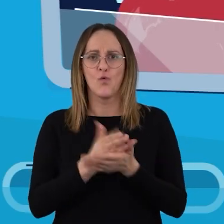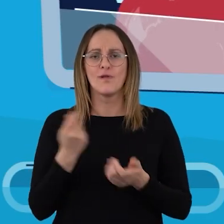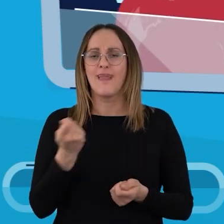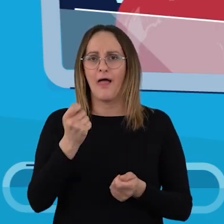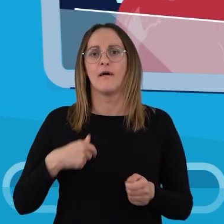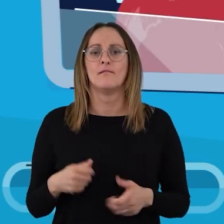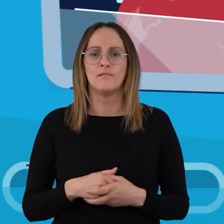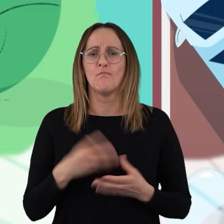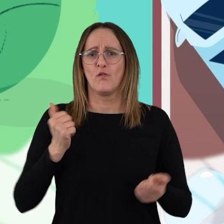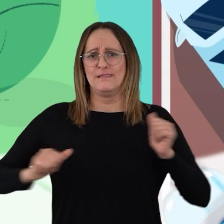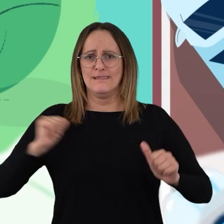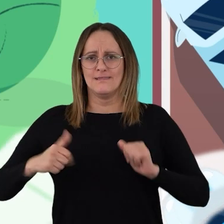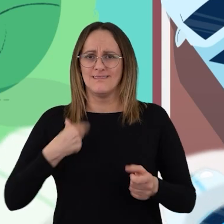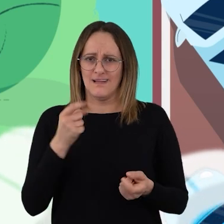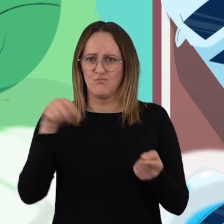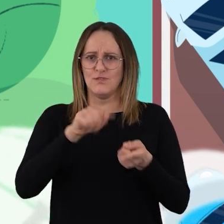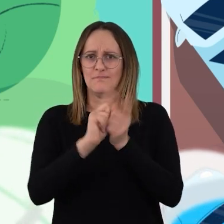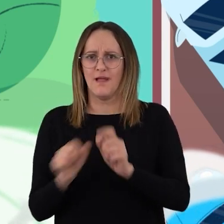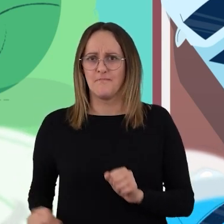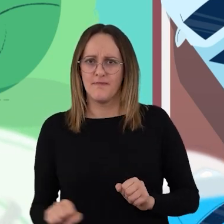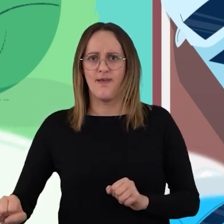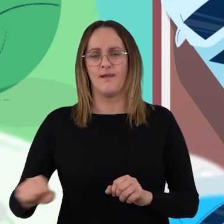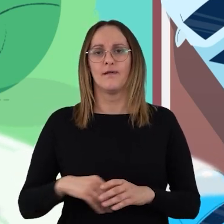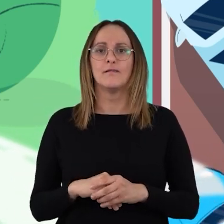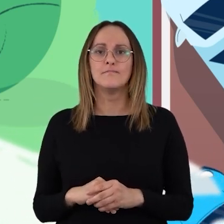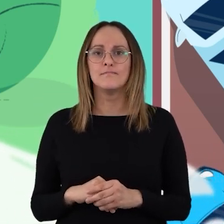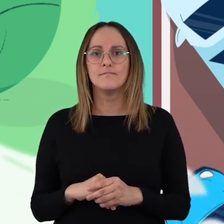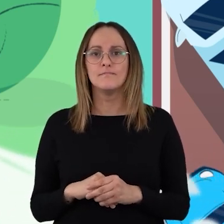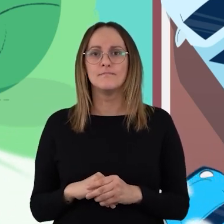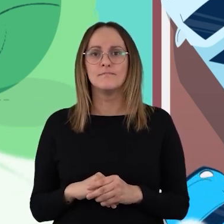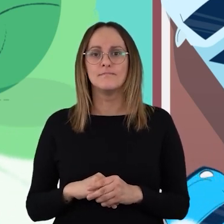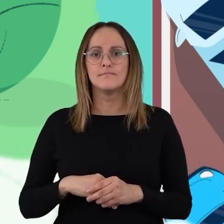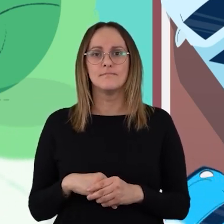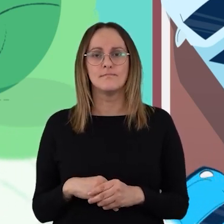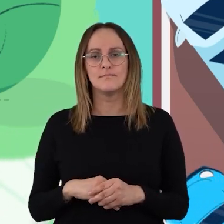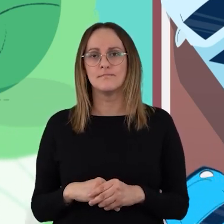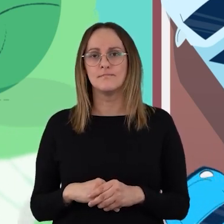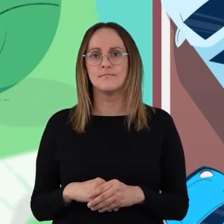Okej, słyszę, już się ruszam. O co ta spina? Musiałem zmienić bieg.